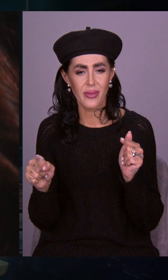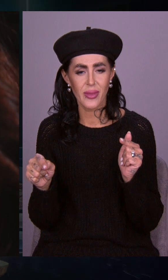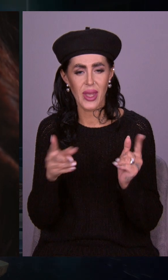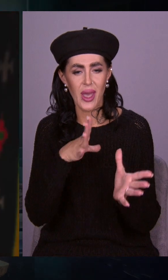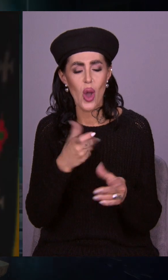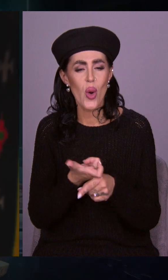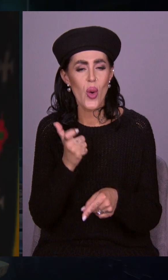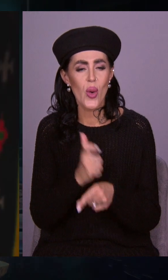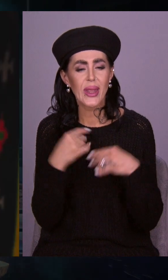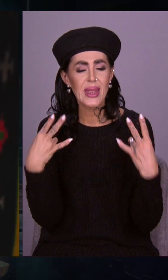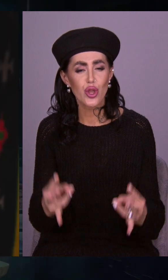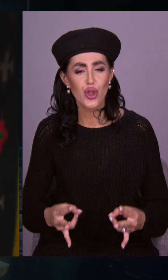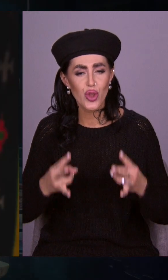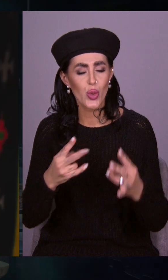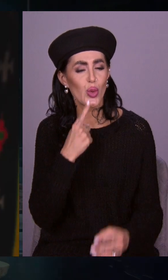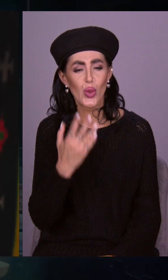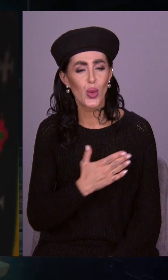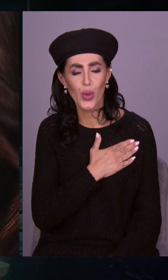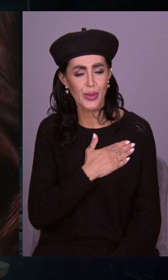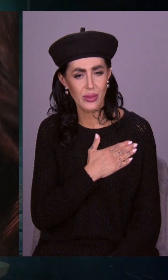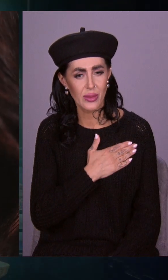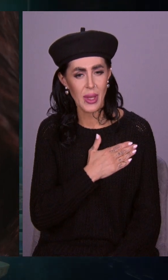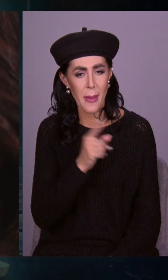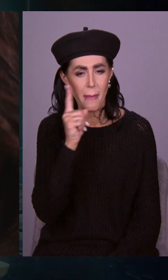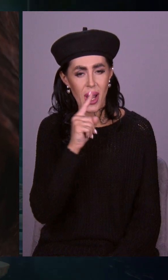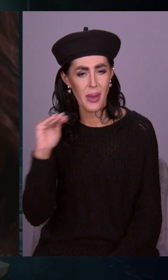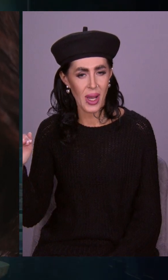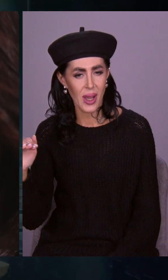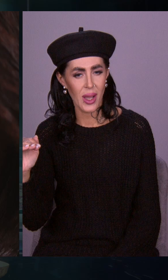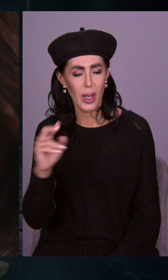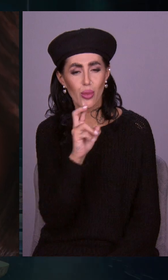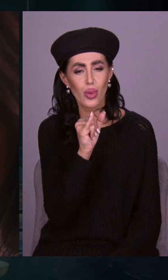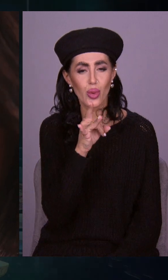любощі. Чи маленька бурулька?